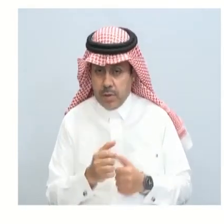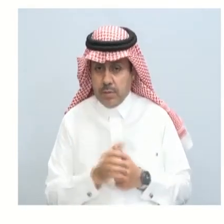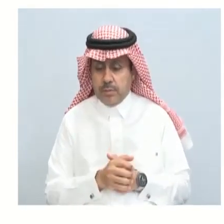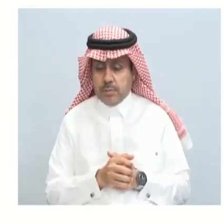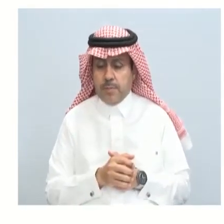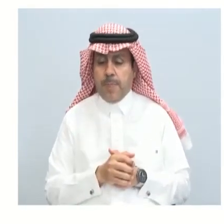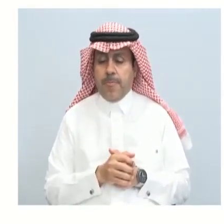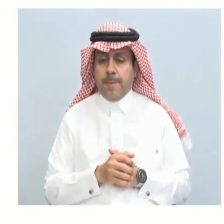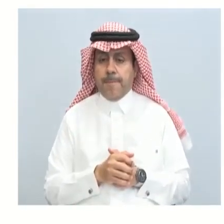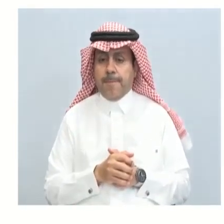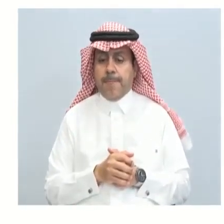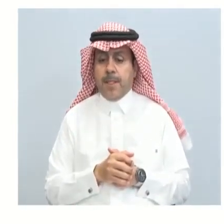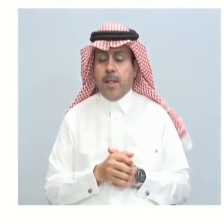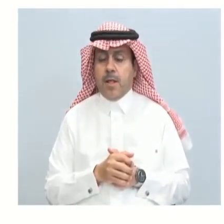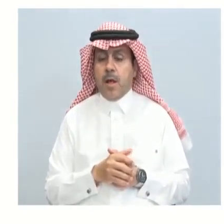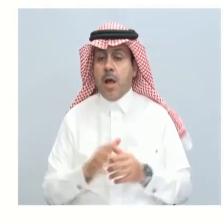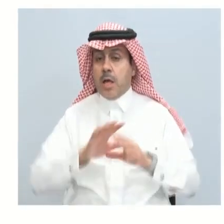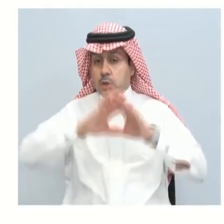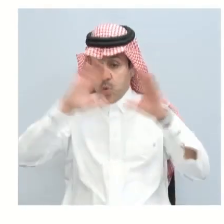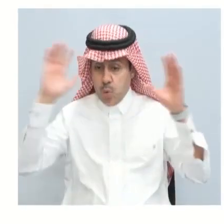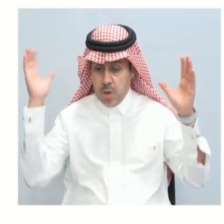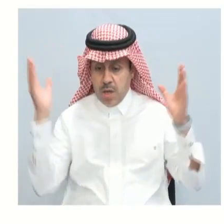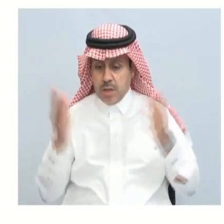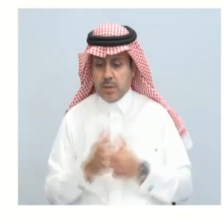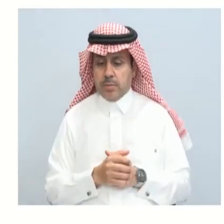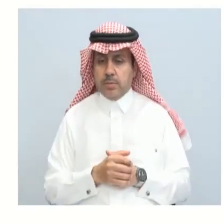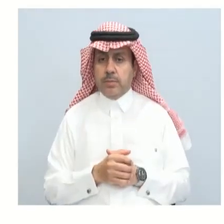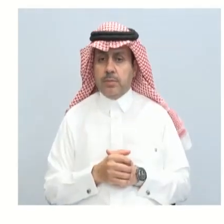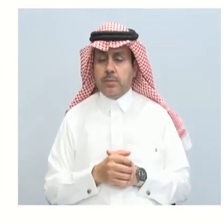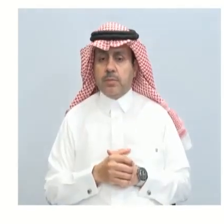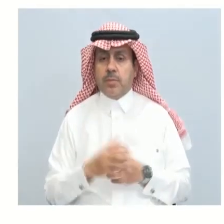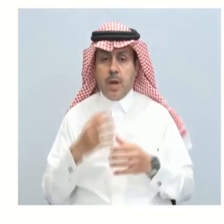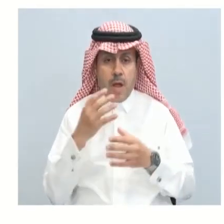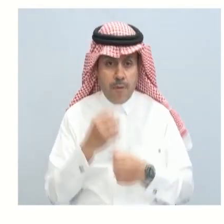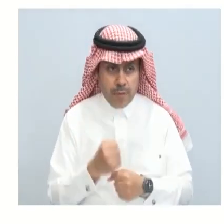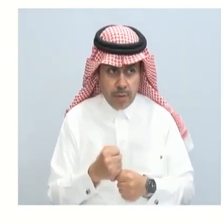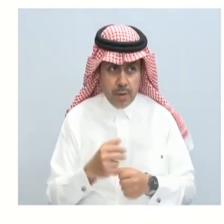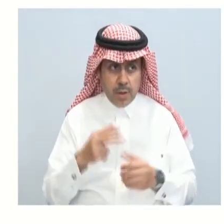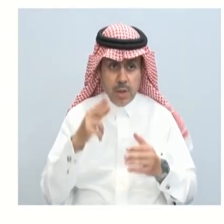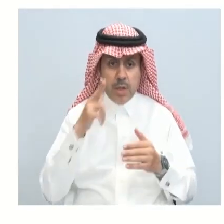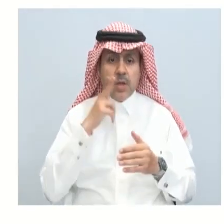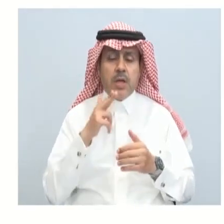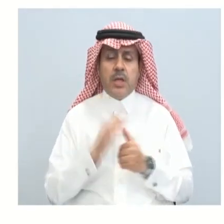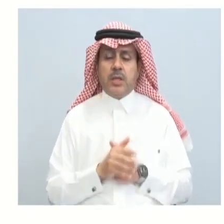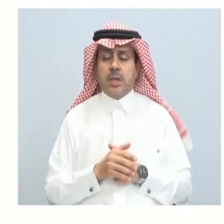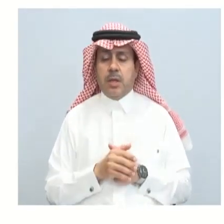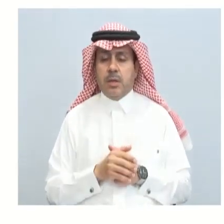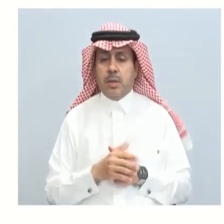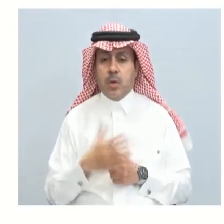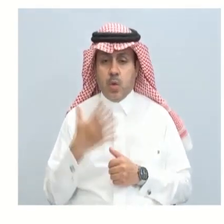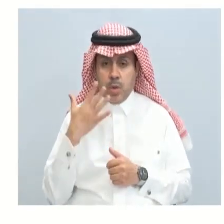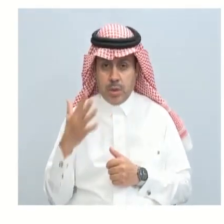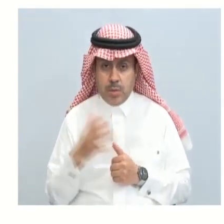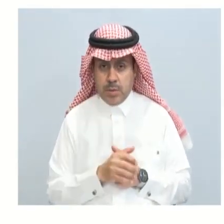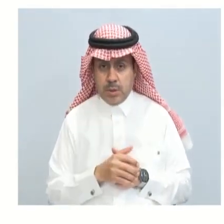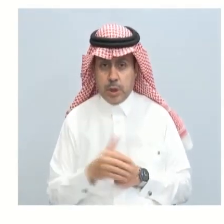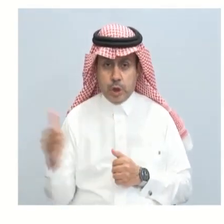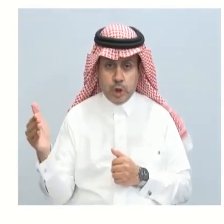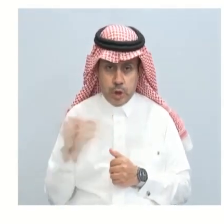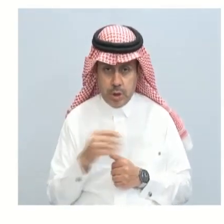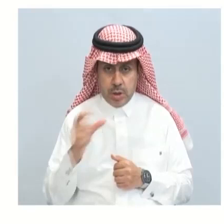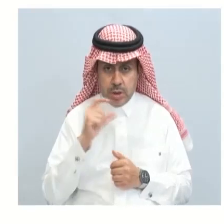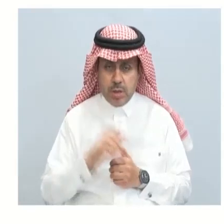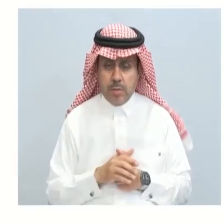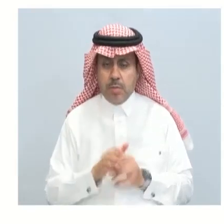حفظ النسل احد الكليات بك كون حفظ النسل احد الكليات الخمس التي جاءت الشرائع